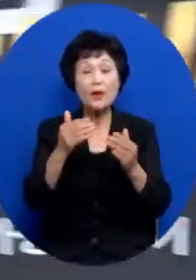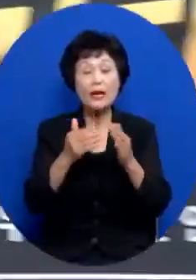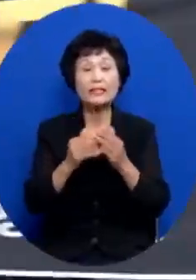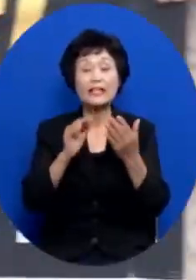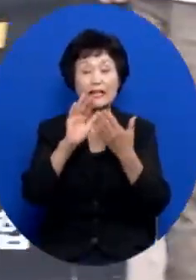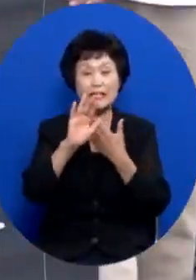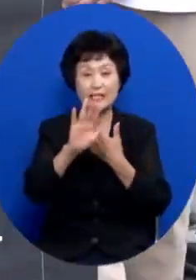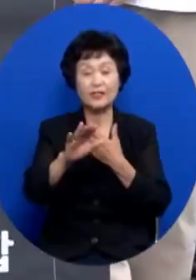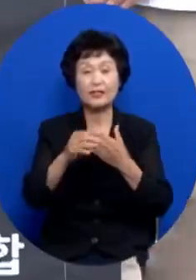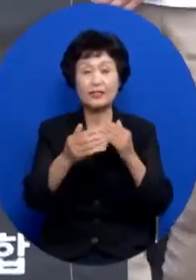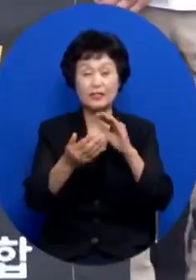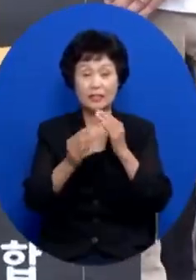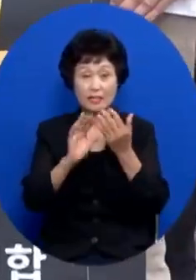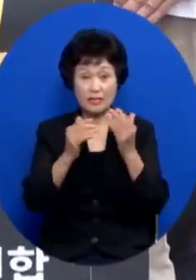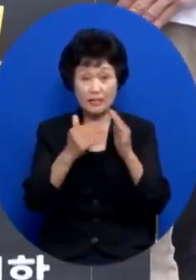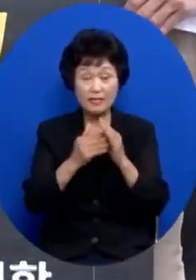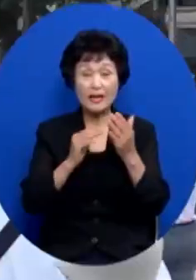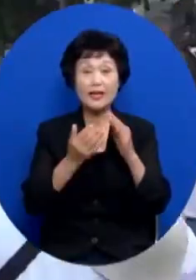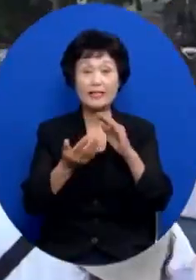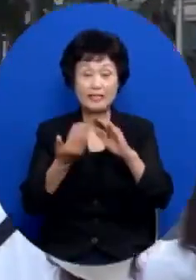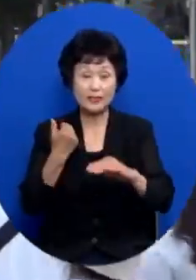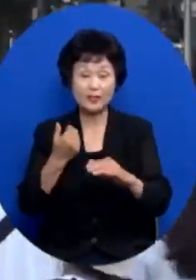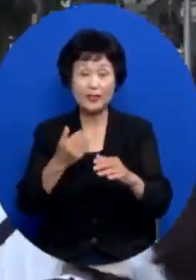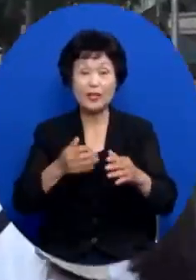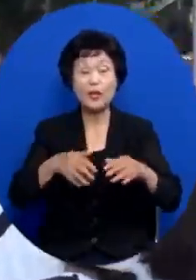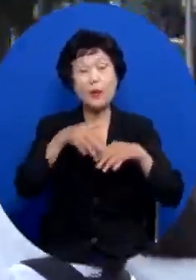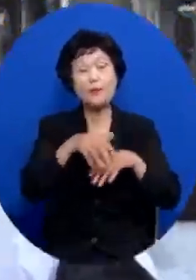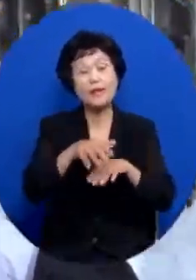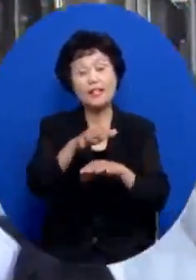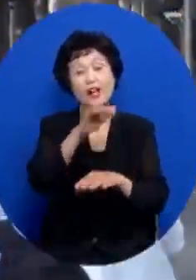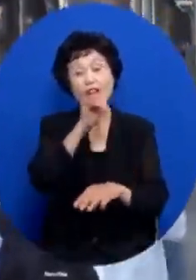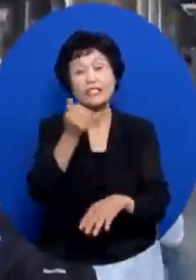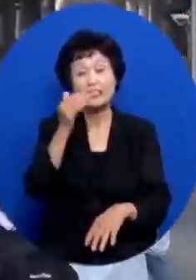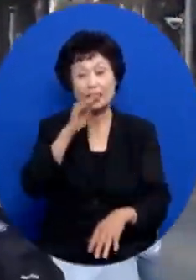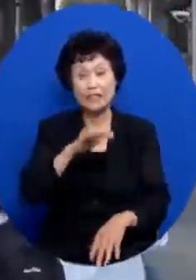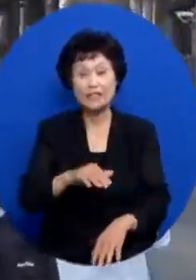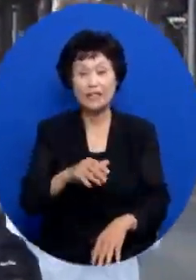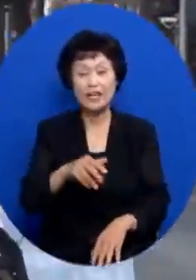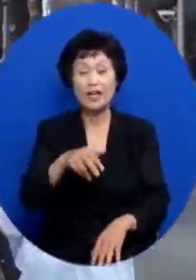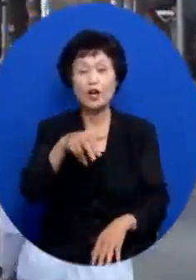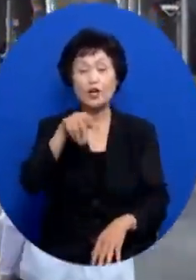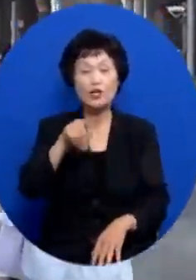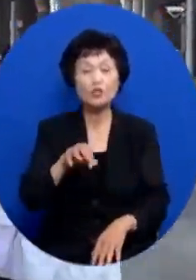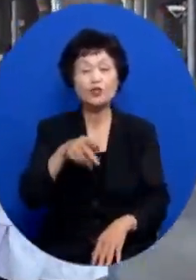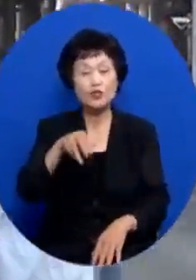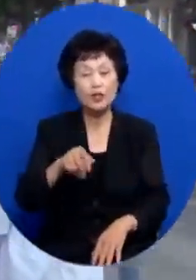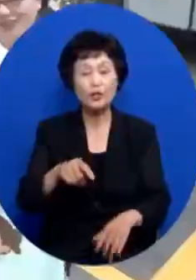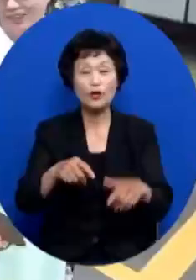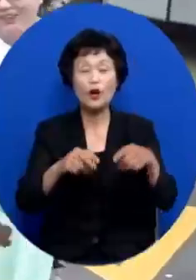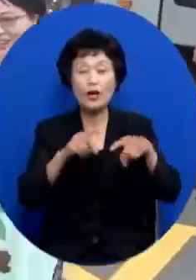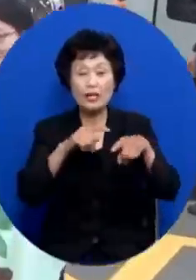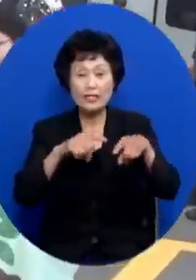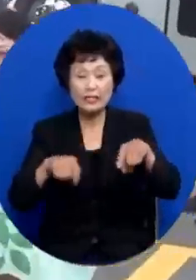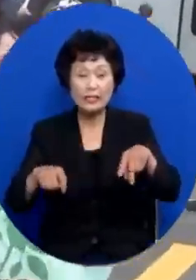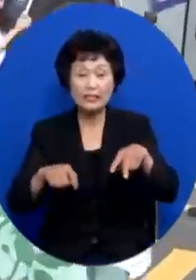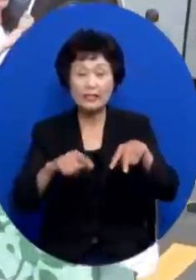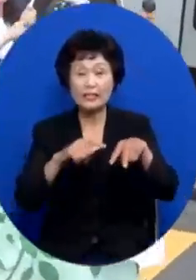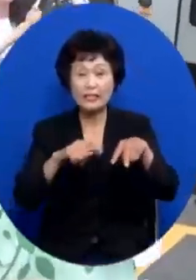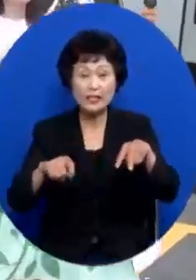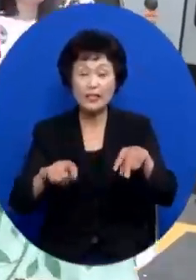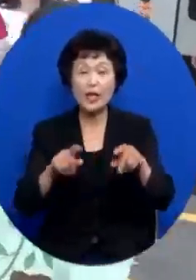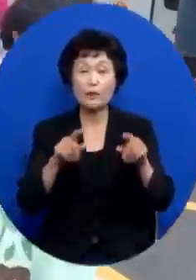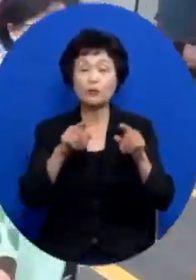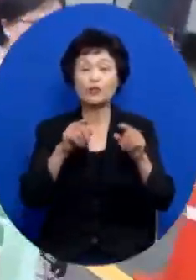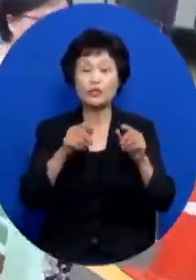퍼레이드가 시작됐습니다. 참석자들은 대한문 광장을 출발해 충정로, 서대문역을 지나 다시 돌아오는